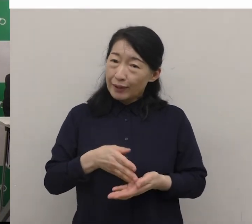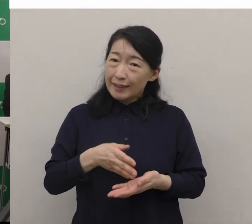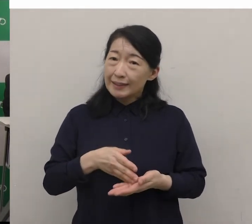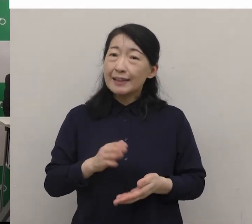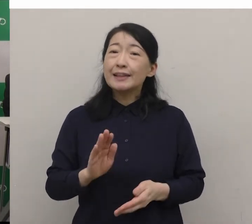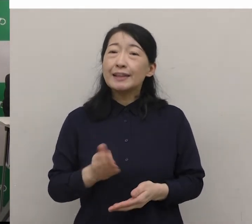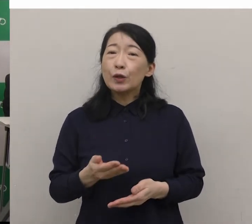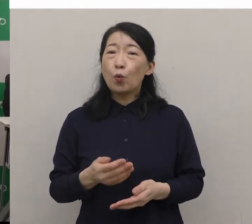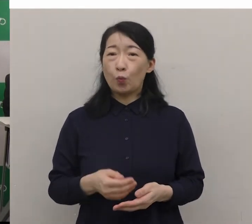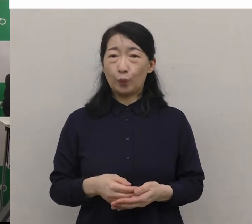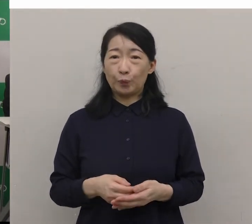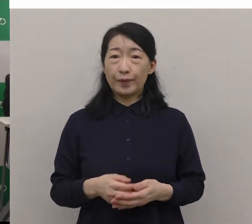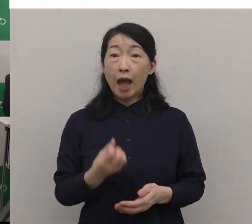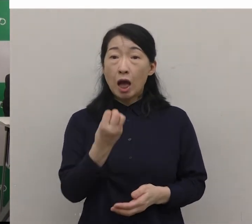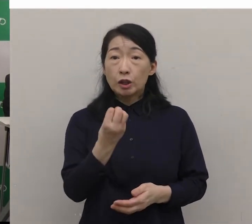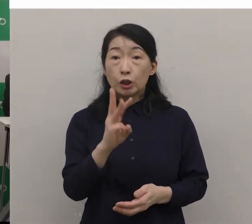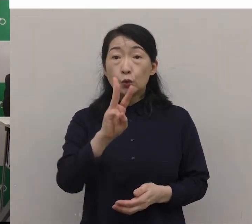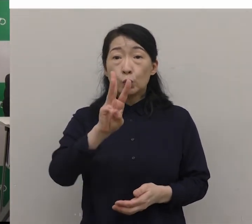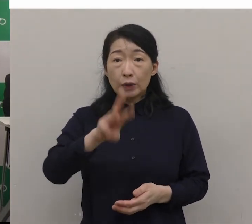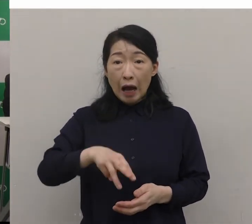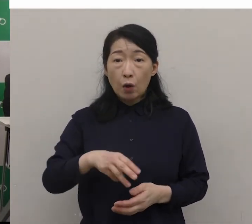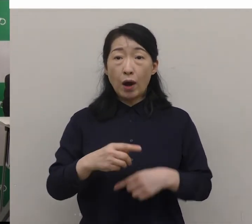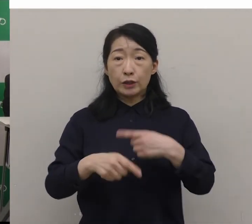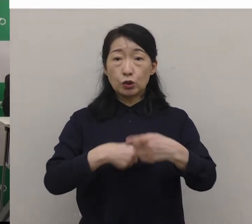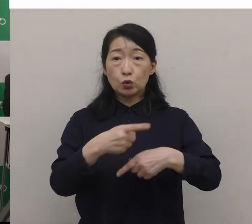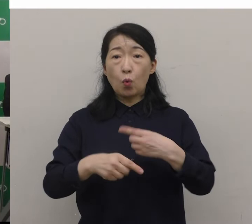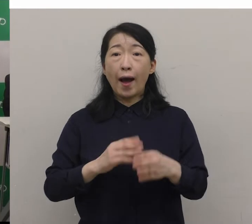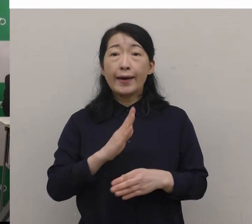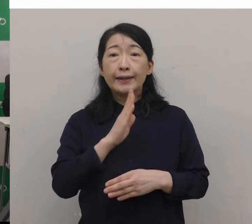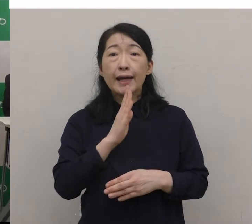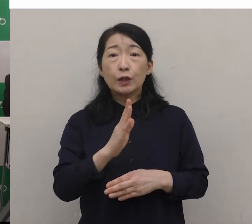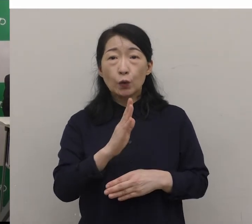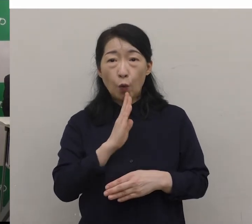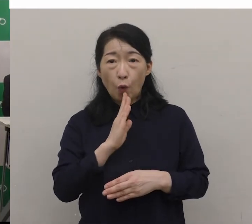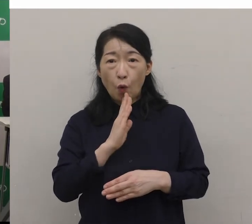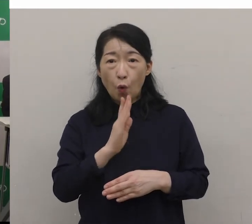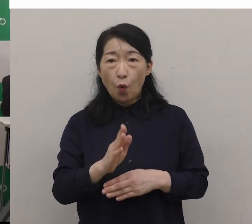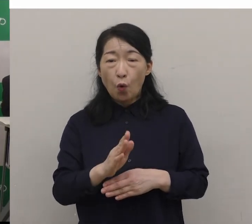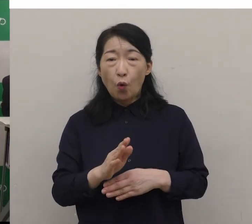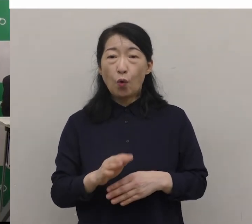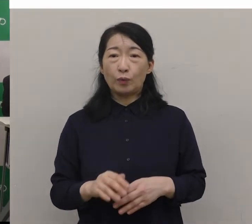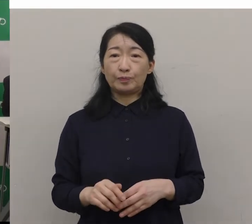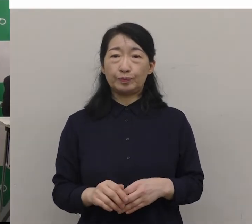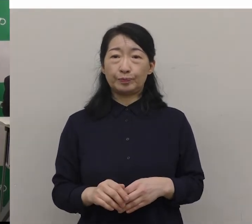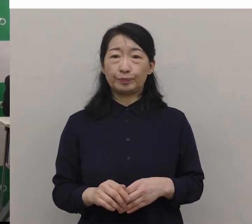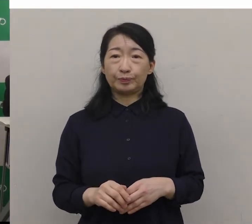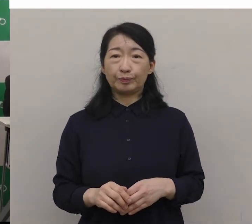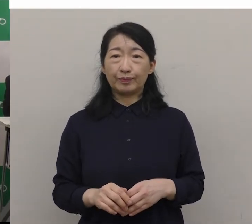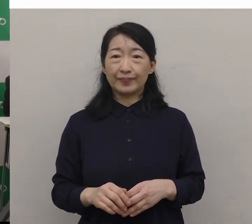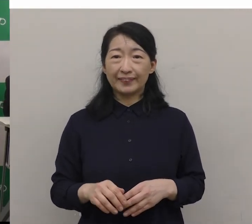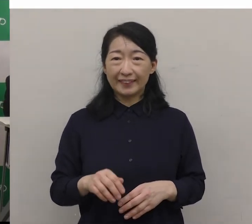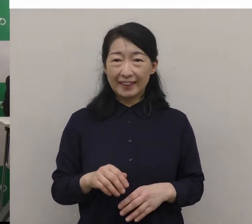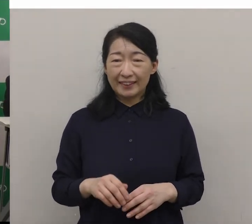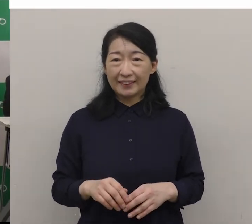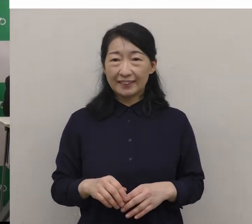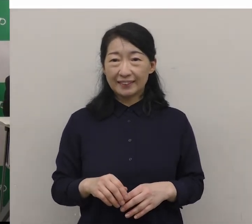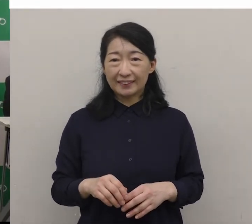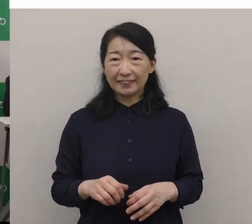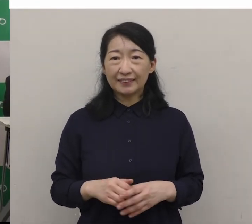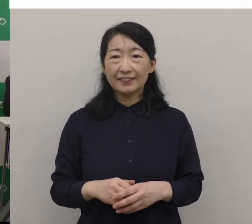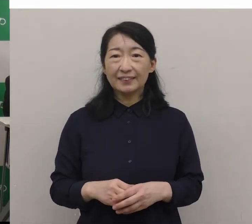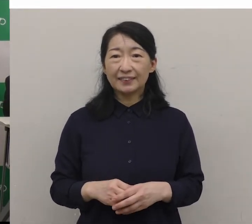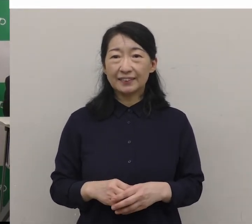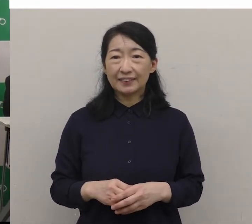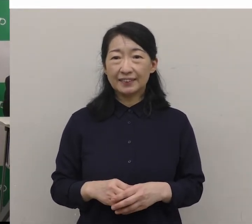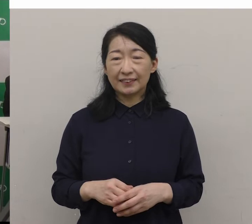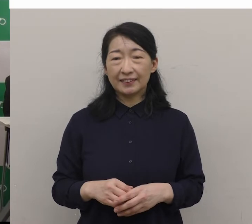けれども、あの菊川の手話の言語、今も手話の方が今一生懸命、私下ばっか向いてるもんで上向けよって思ってると思うんです